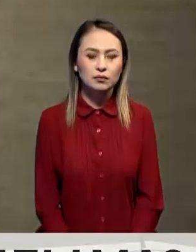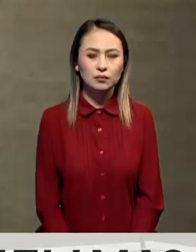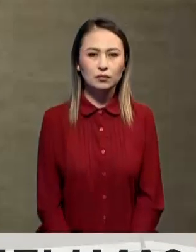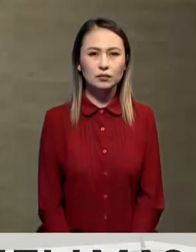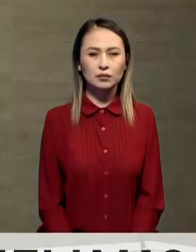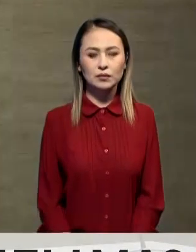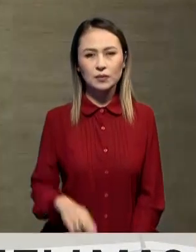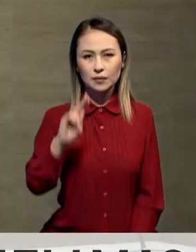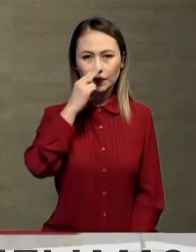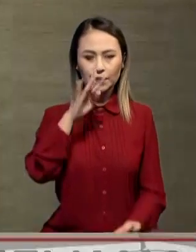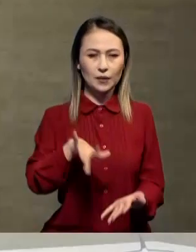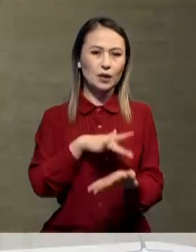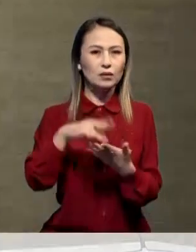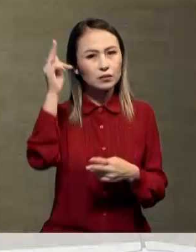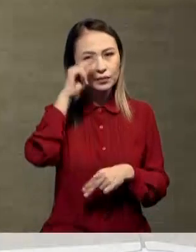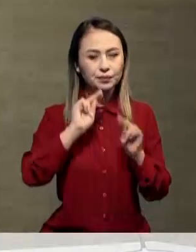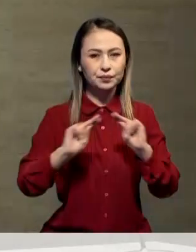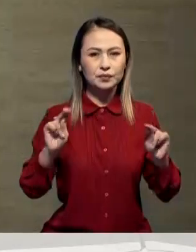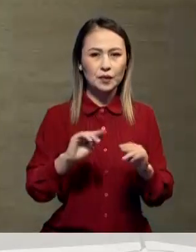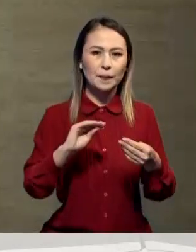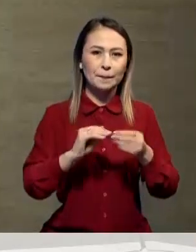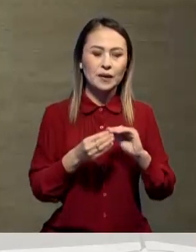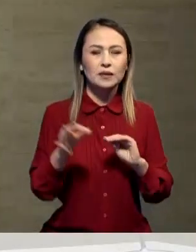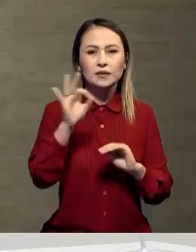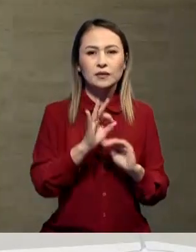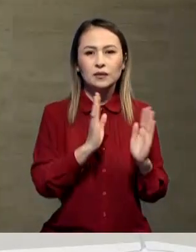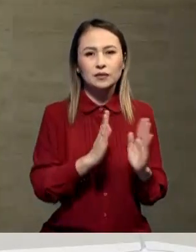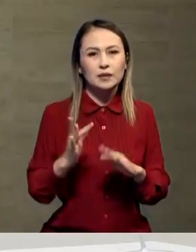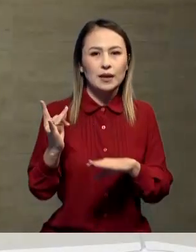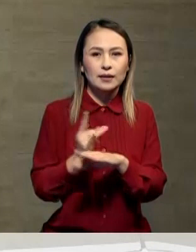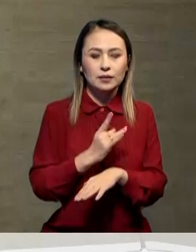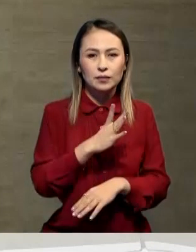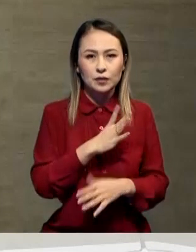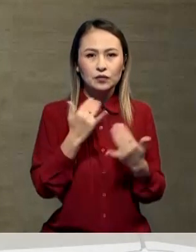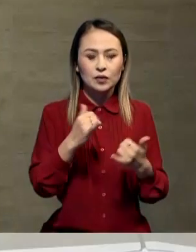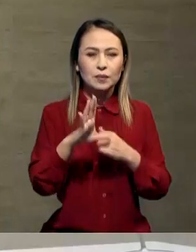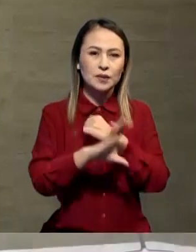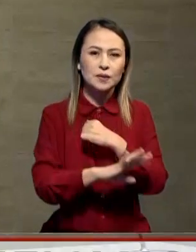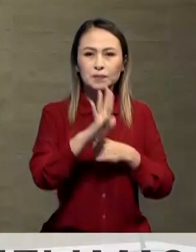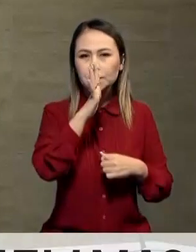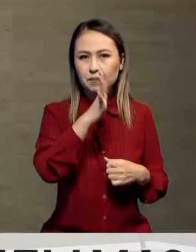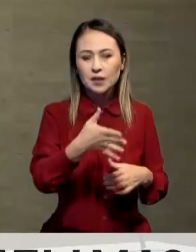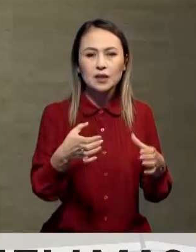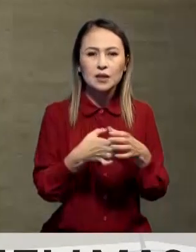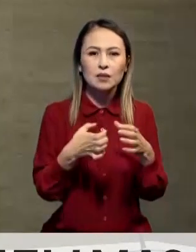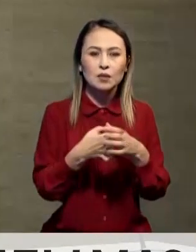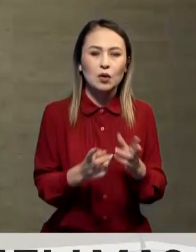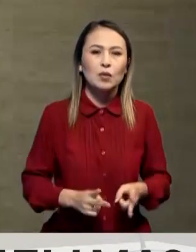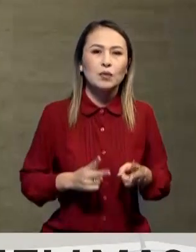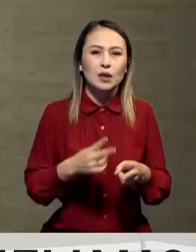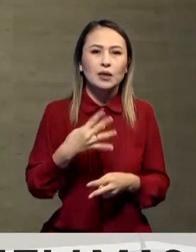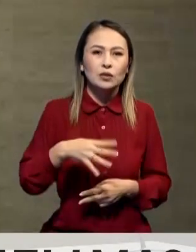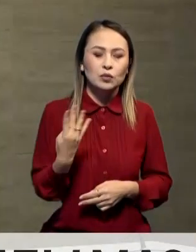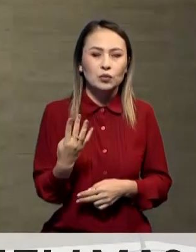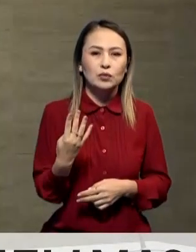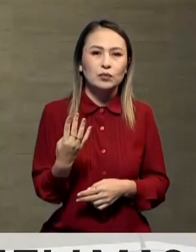Шымкент қаласы бойынша білім беру саласы проблемалық бағыттардың бір ретінде белгіленген. Соңғы 5 жыл бойынша департаментпен 44